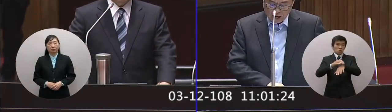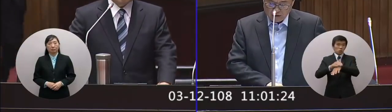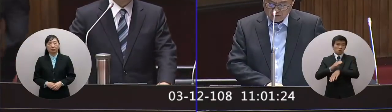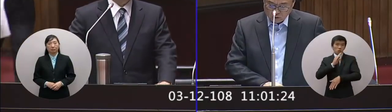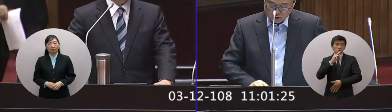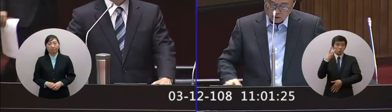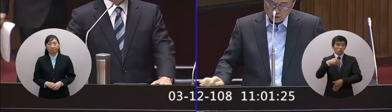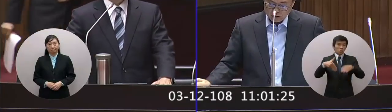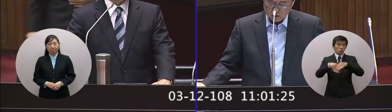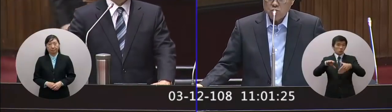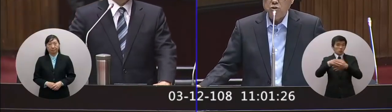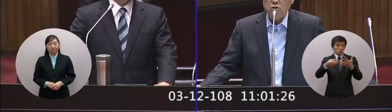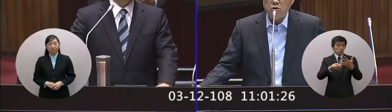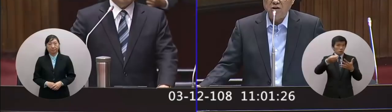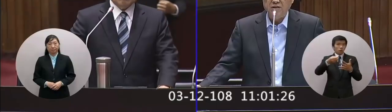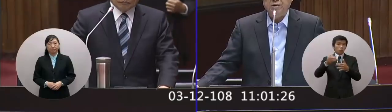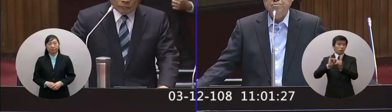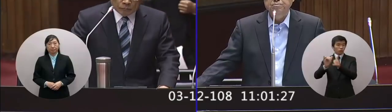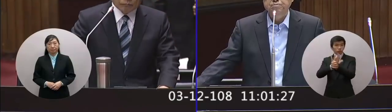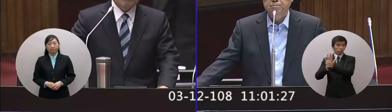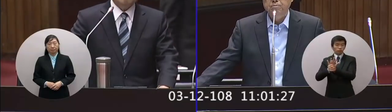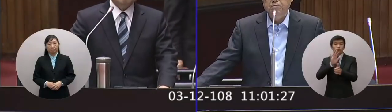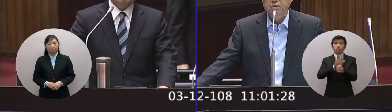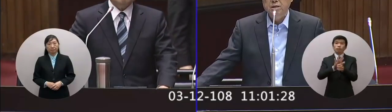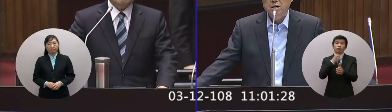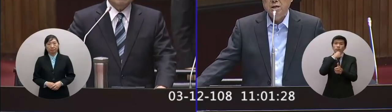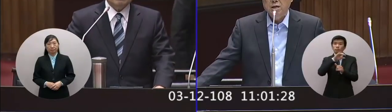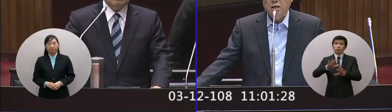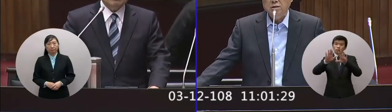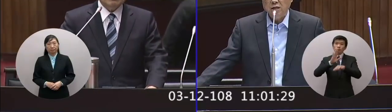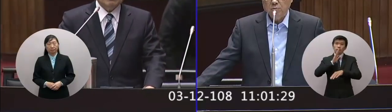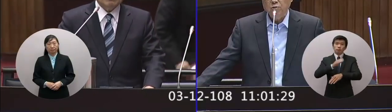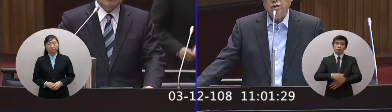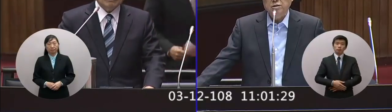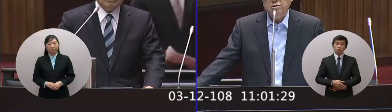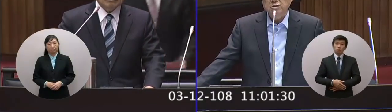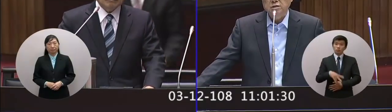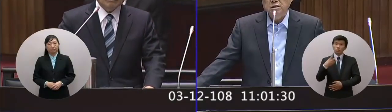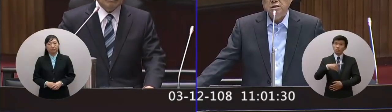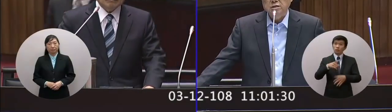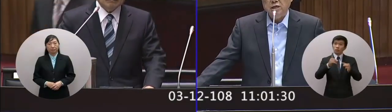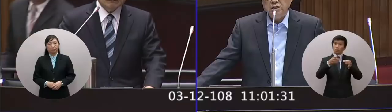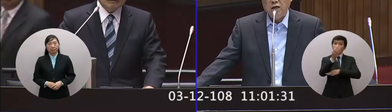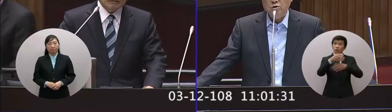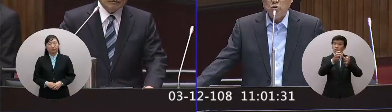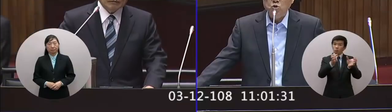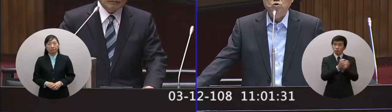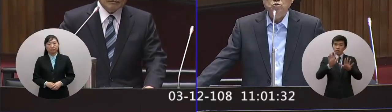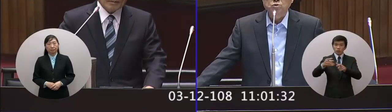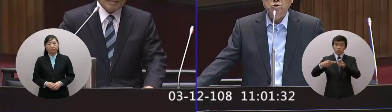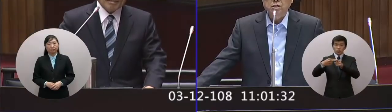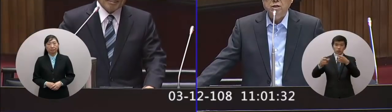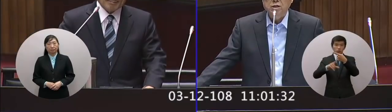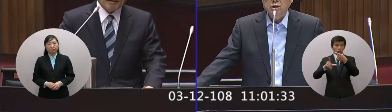提升文化，服务社会，促进国家发展。那财政部呢，在今年